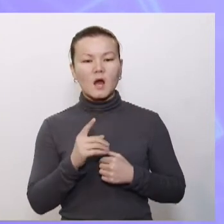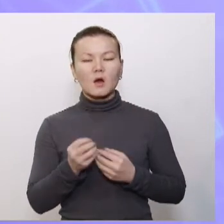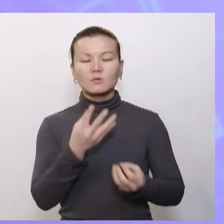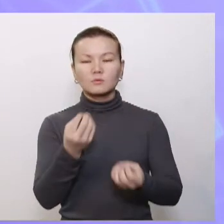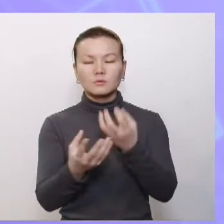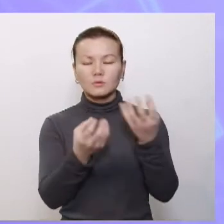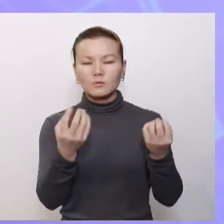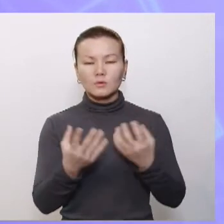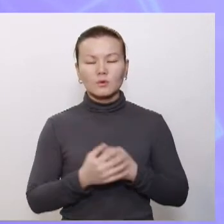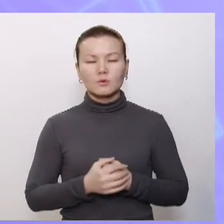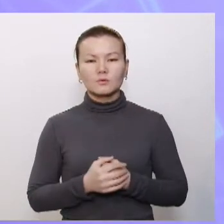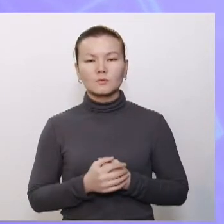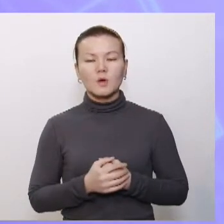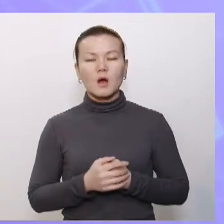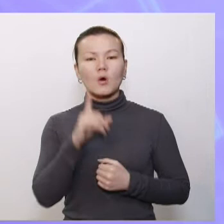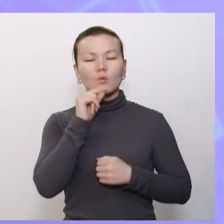куштар сайрап жатат.